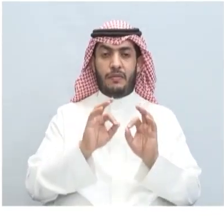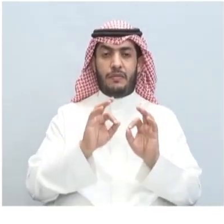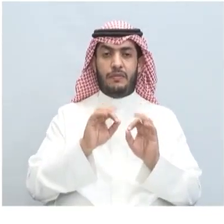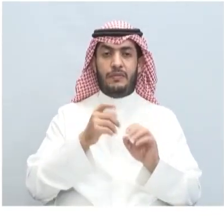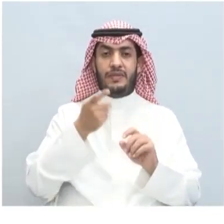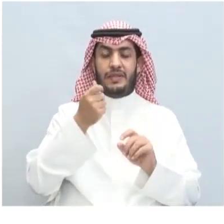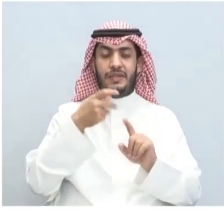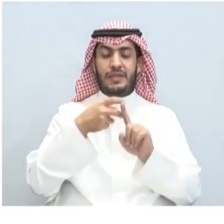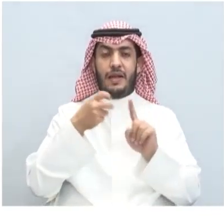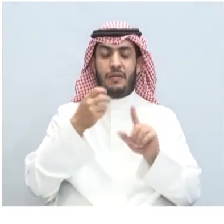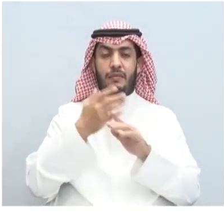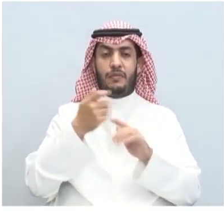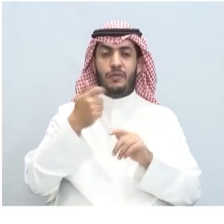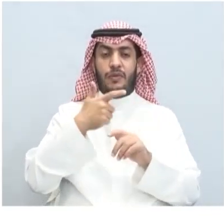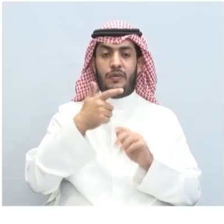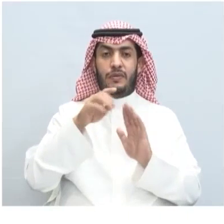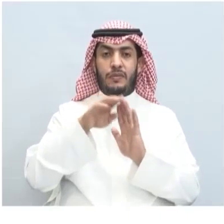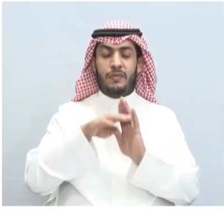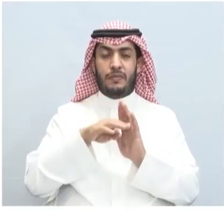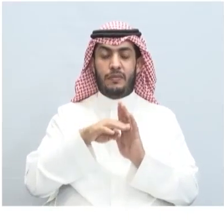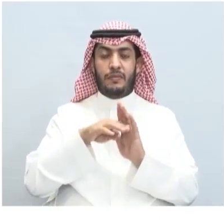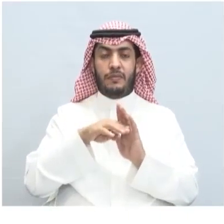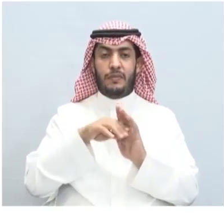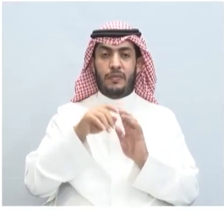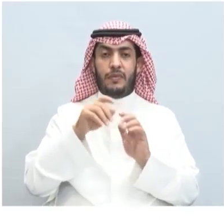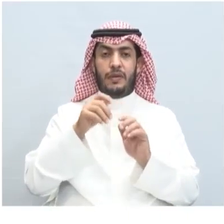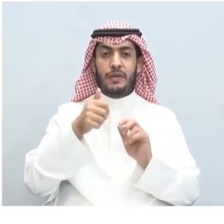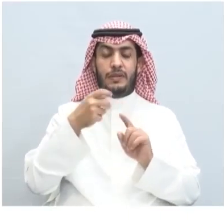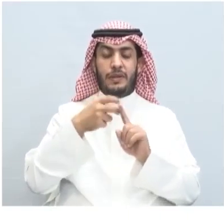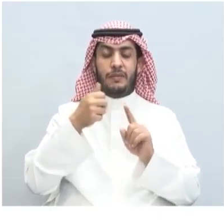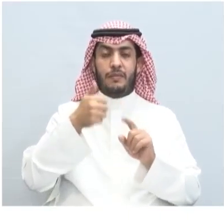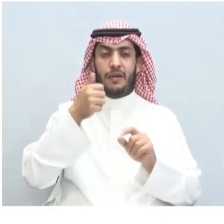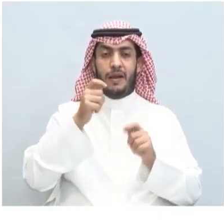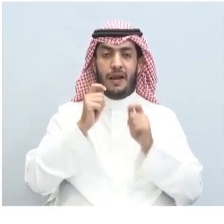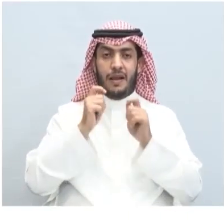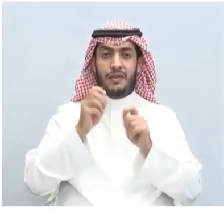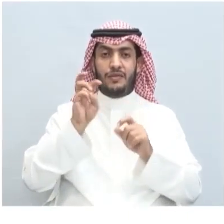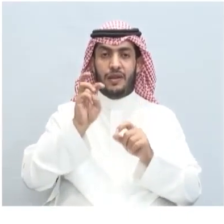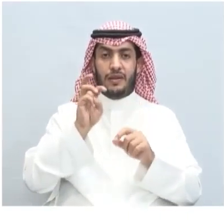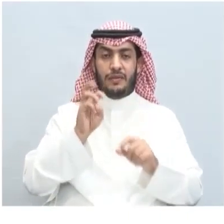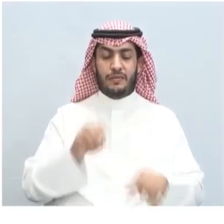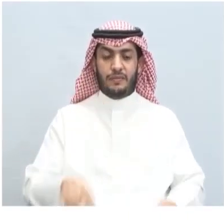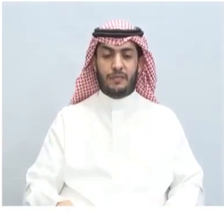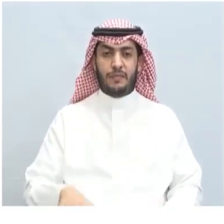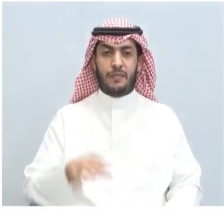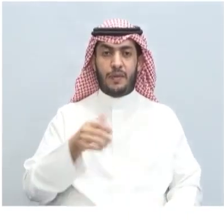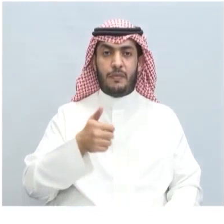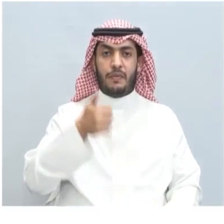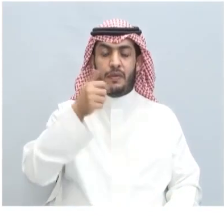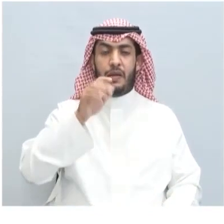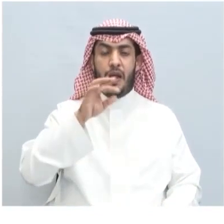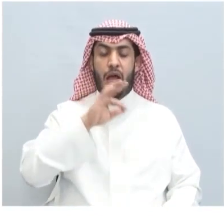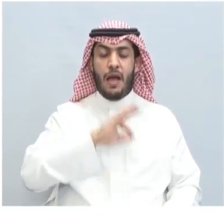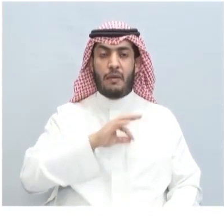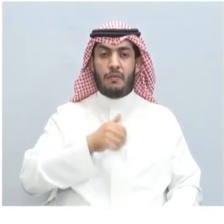سعر هذا السهم وسرع ما يلاحظ المستثمرون ان التوزيعات السهميه لا تزيد اصول الشركه وقدرتها على تحقيق